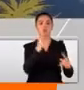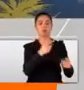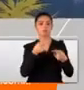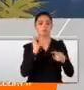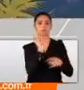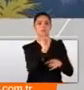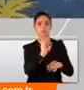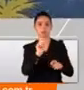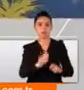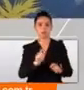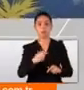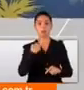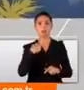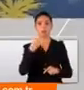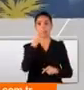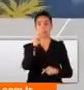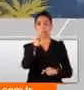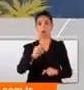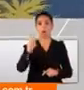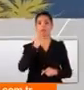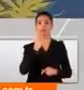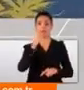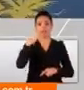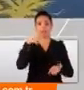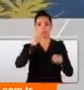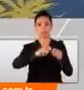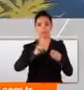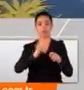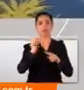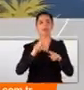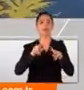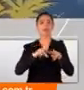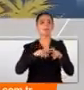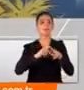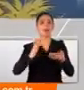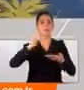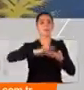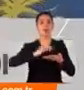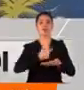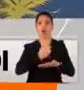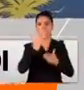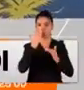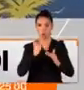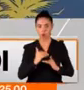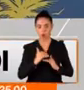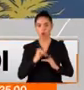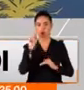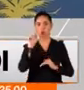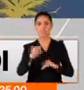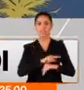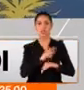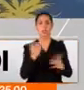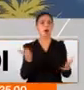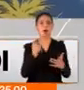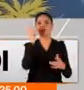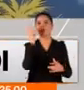Burayı biz 2017 yılında yapmıştık. Yaptığımız zaman imar barışı yasası yoktu. Yani o zaman hangi